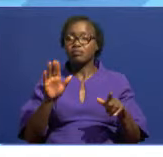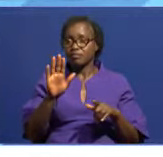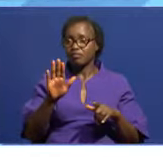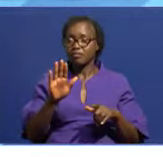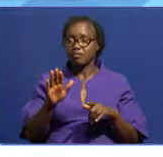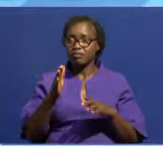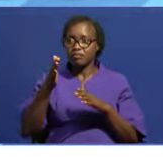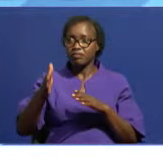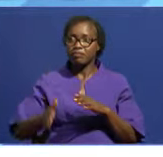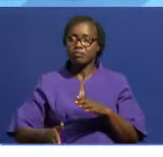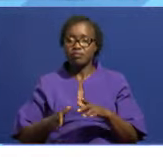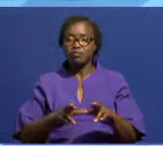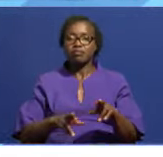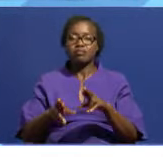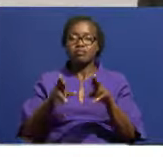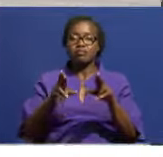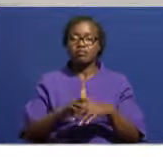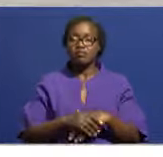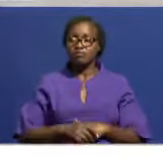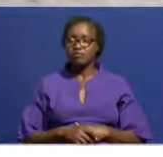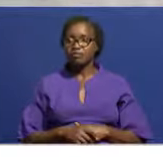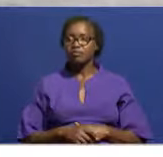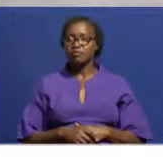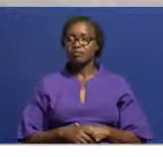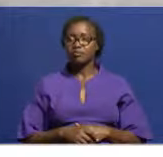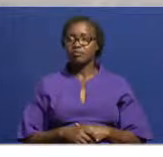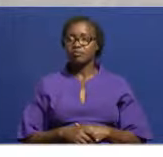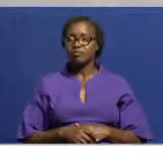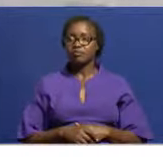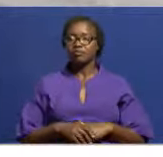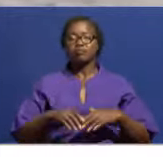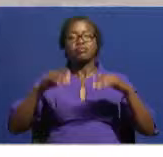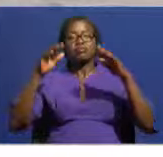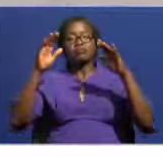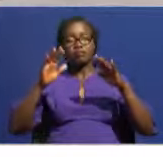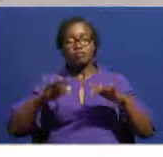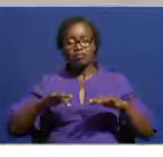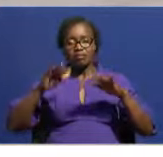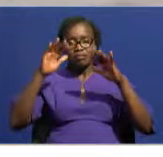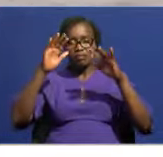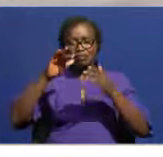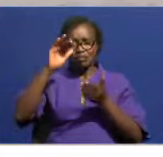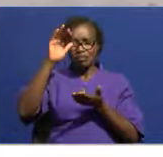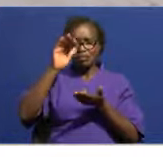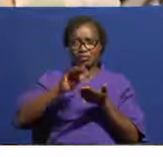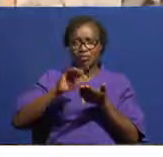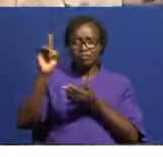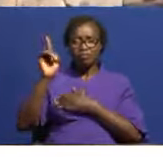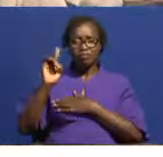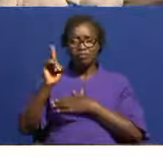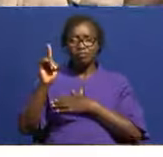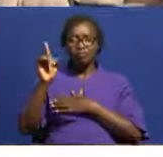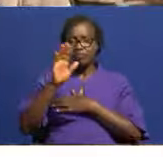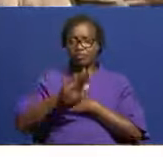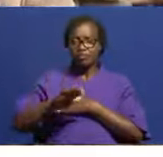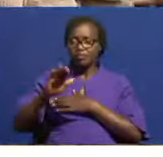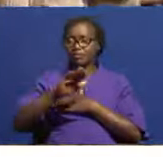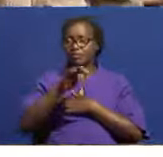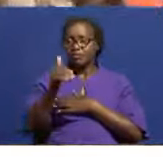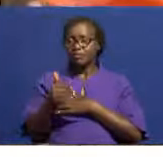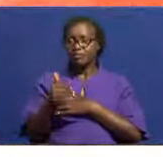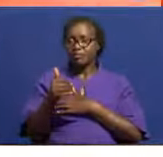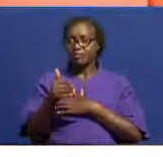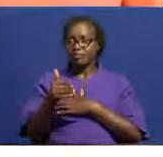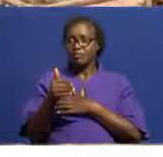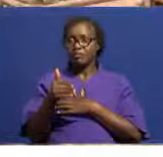iliyo kando na mito. Huku mvua masika ikionekana kupungua jijini Nairobi na maeneo mengine ya humo